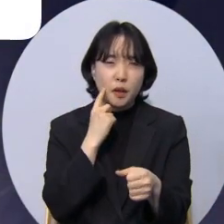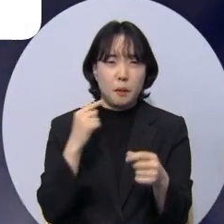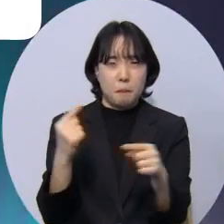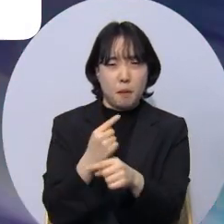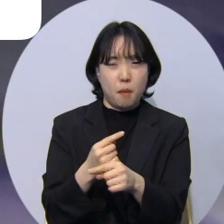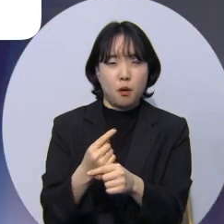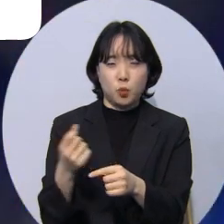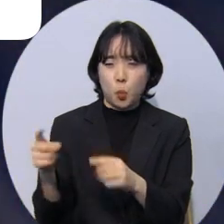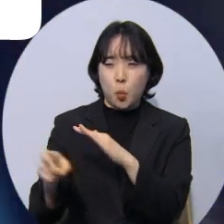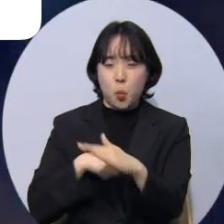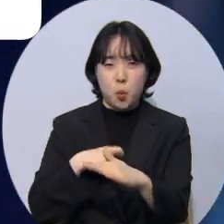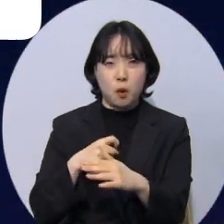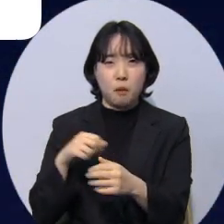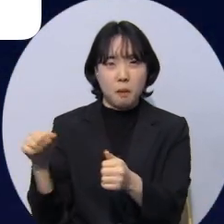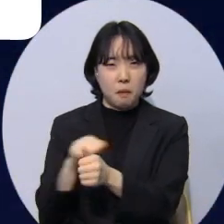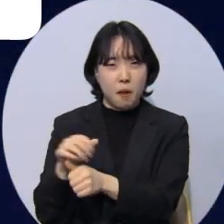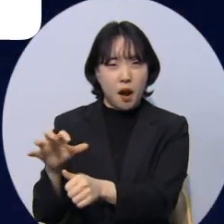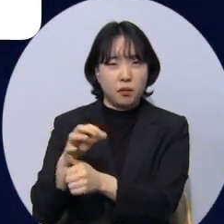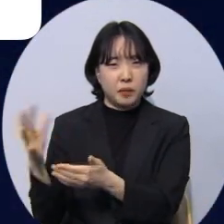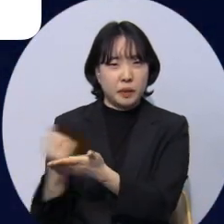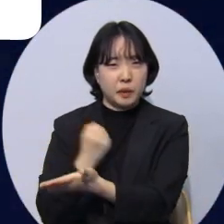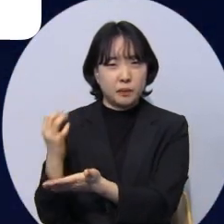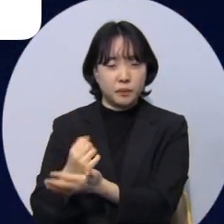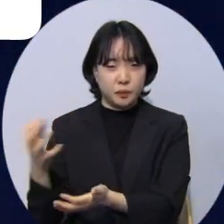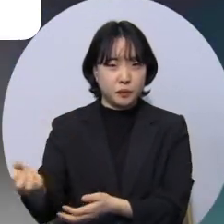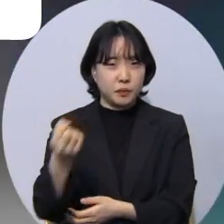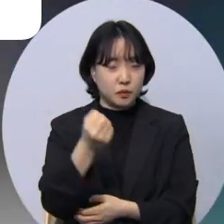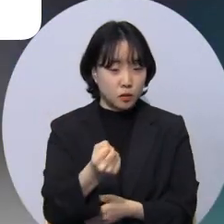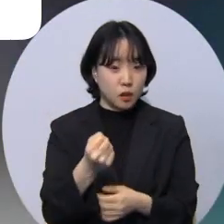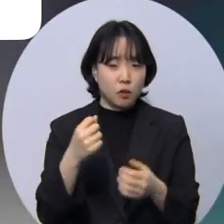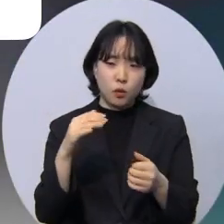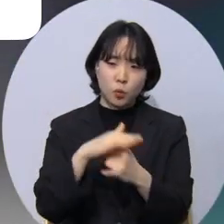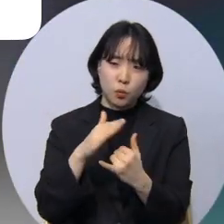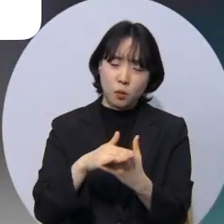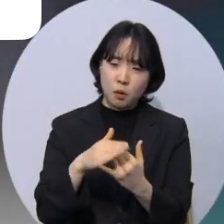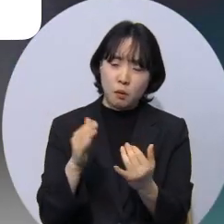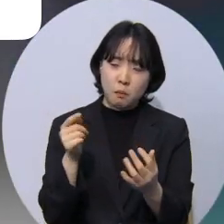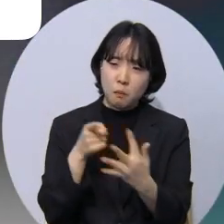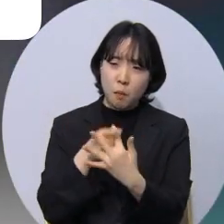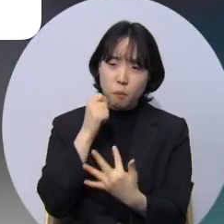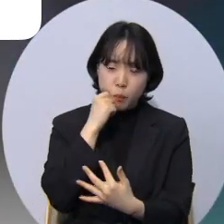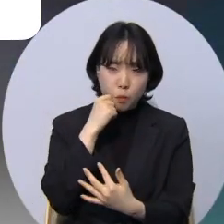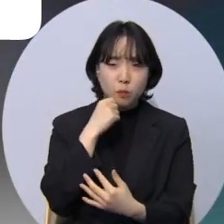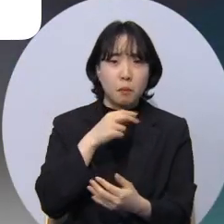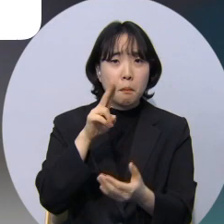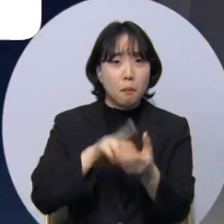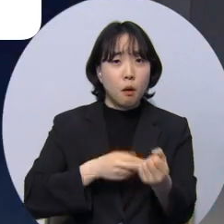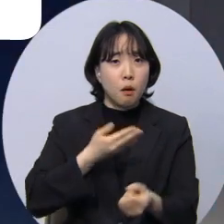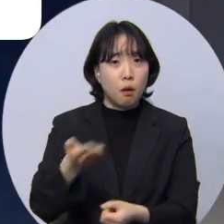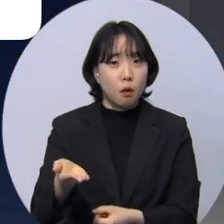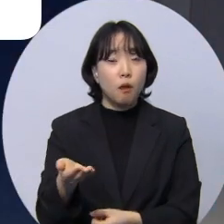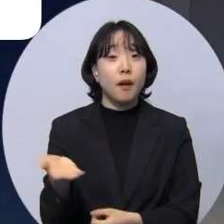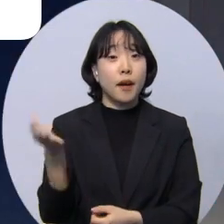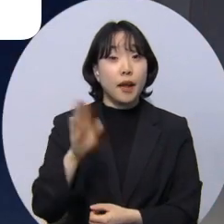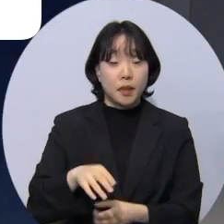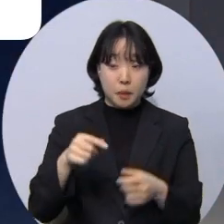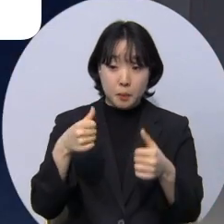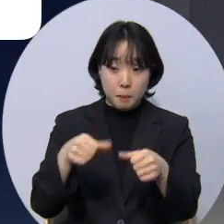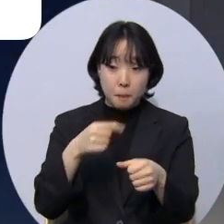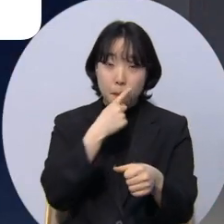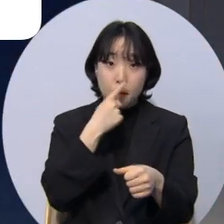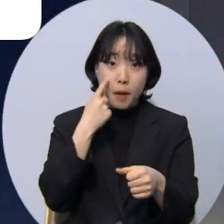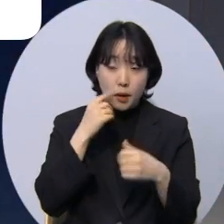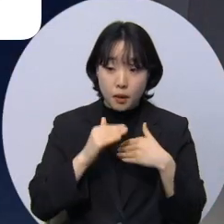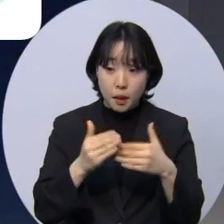도용이나 폭행 협박으로 청소년임을 확인하지 못했더라도 영업자가 신분증 확인 의무를 이행한 사실이